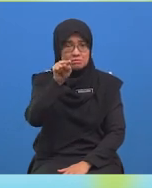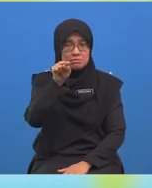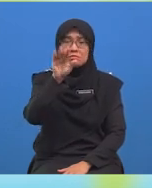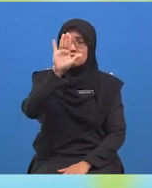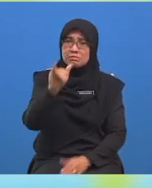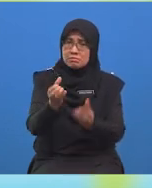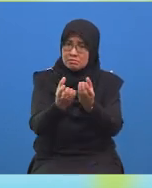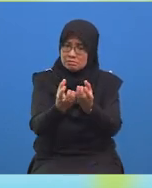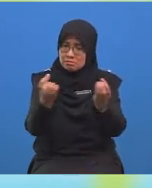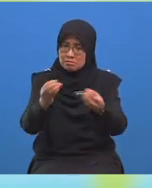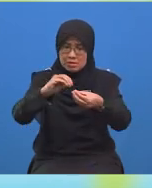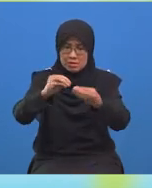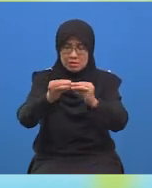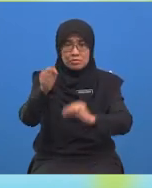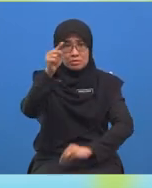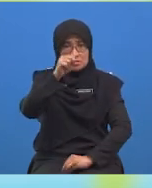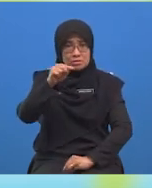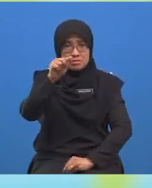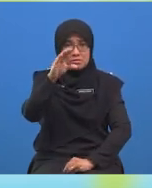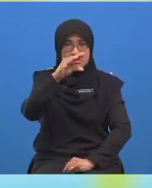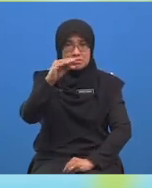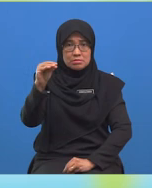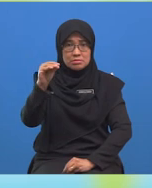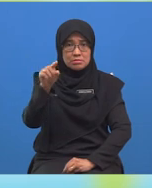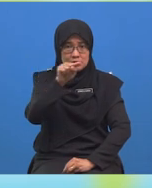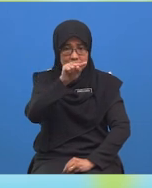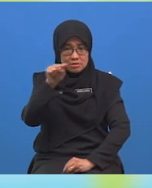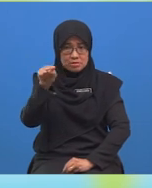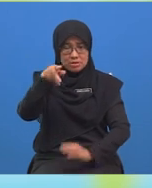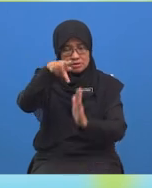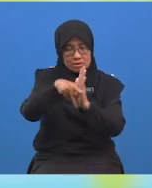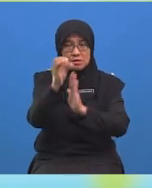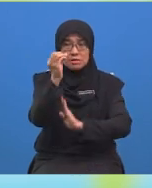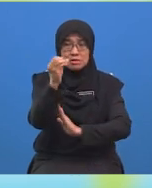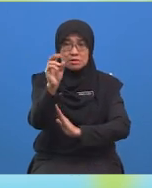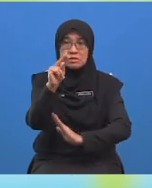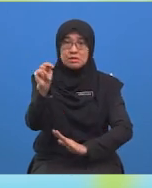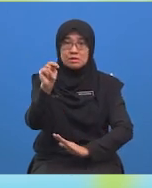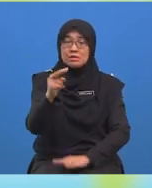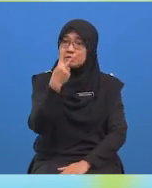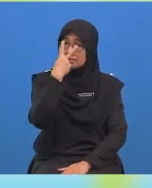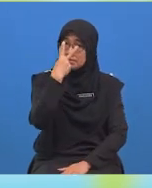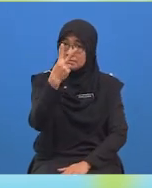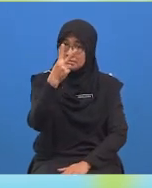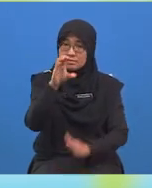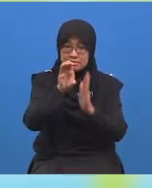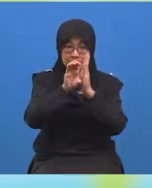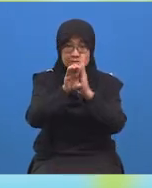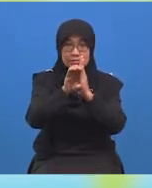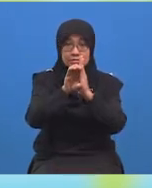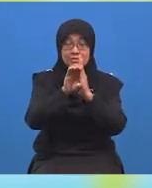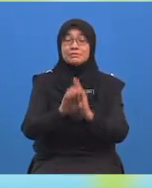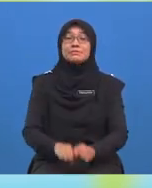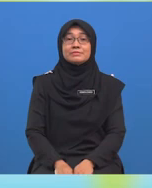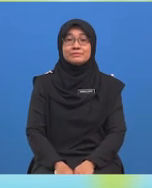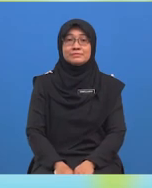yang memisahkan nombor bulat dengan pecahan perpuluhan. Lihat contohnya di paparan slide